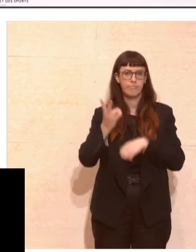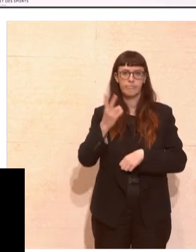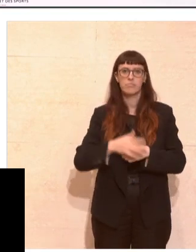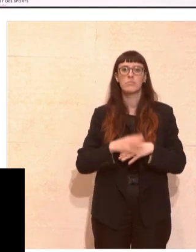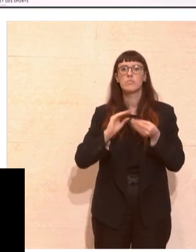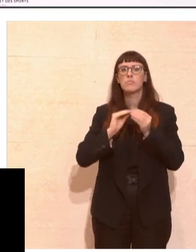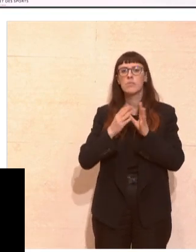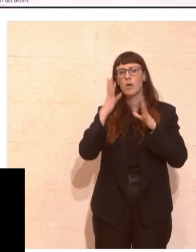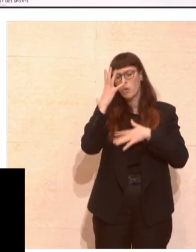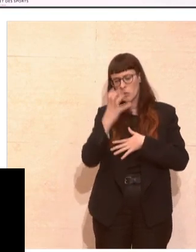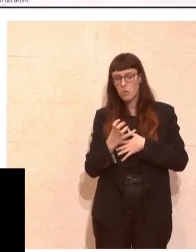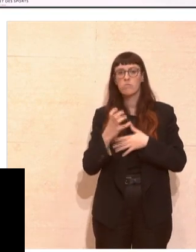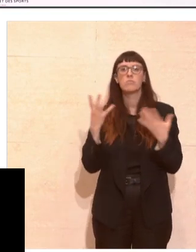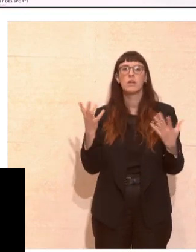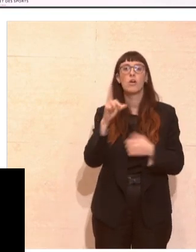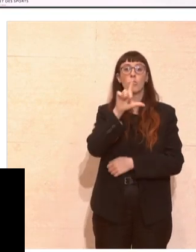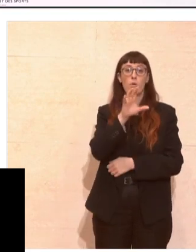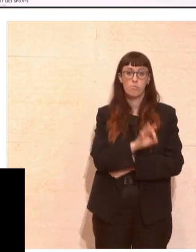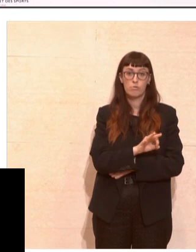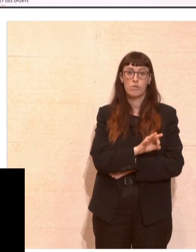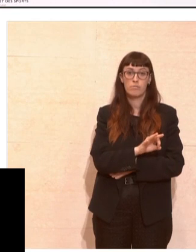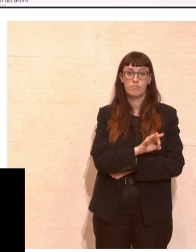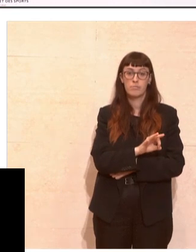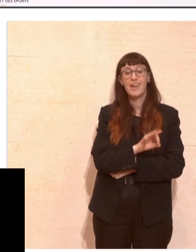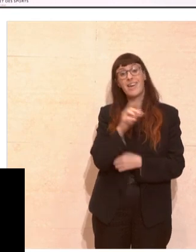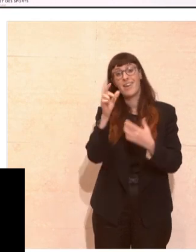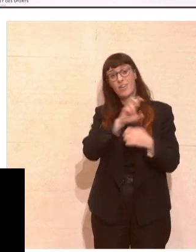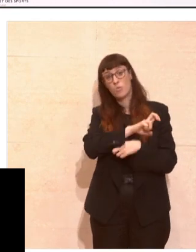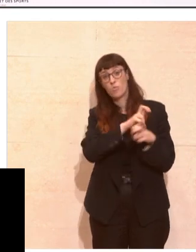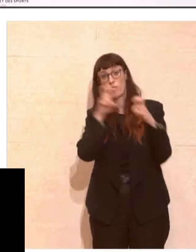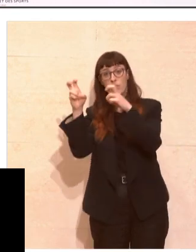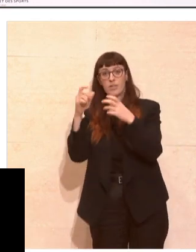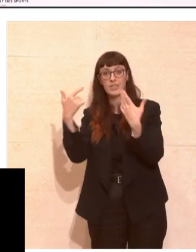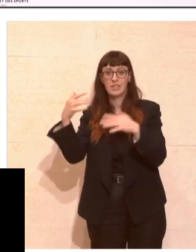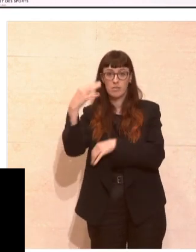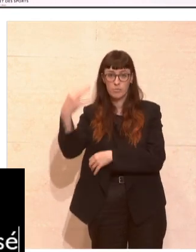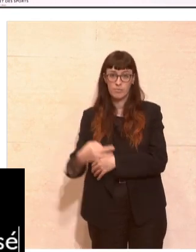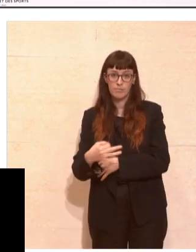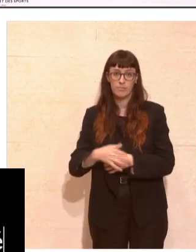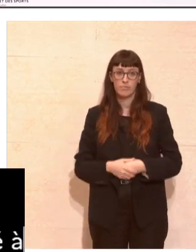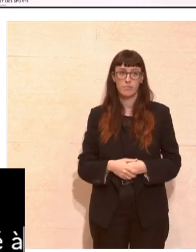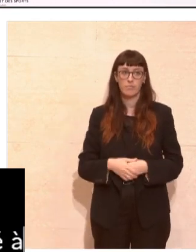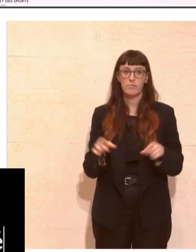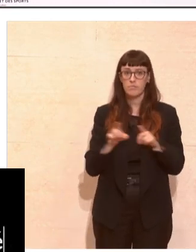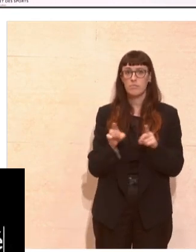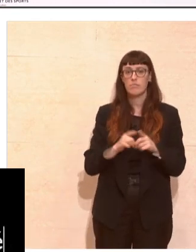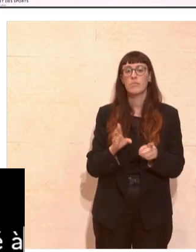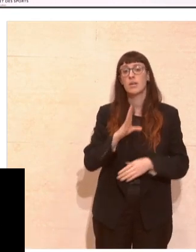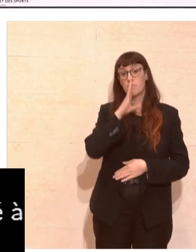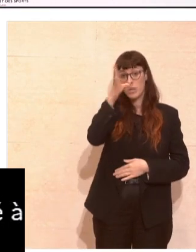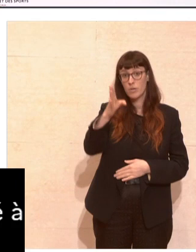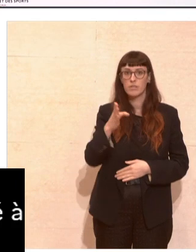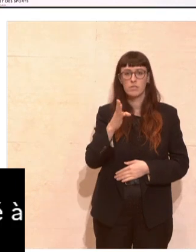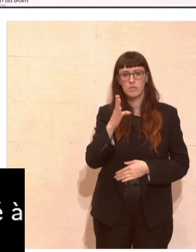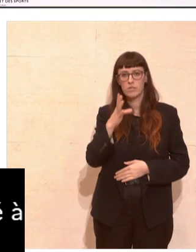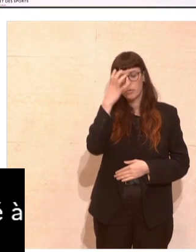d'endormissement étaient présents chez 2% des adolescents et est passé à 17% pendant le confinement et la pandémie. Et le fait de dormir après minuit